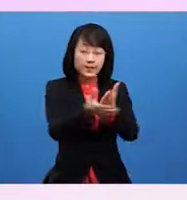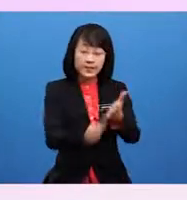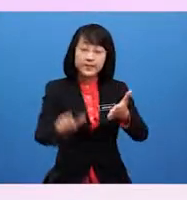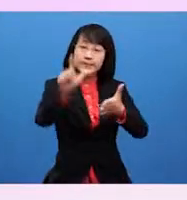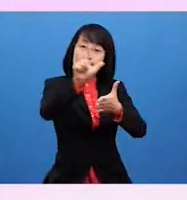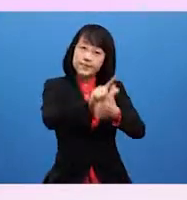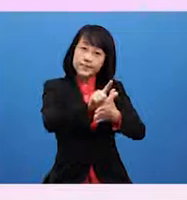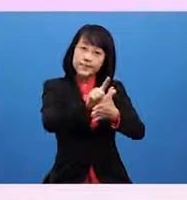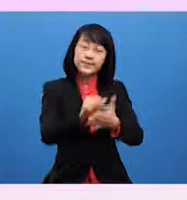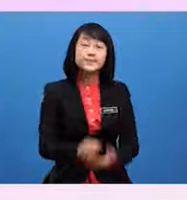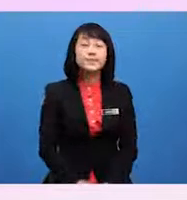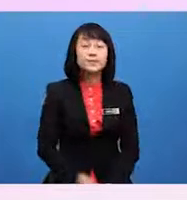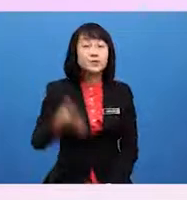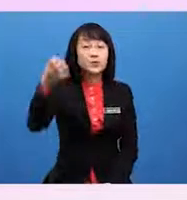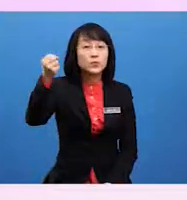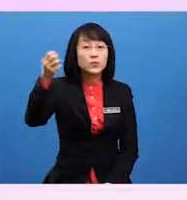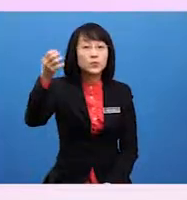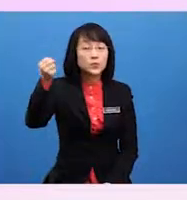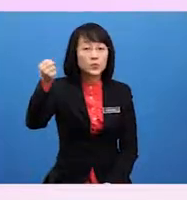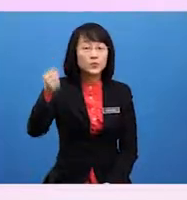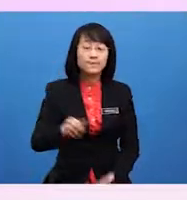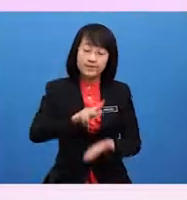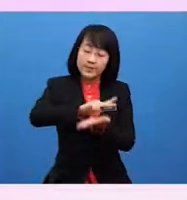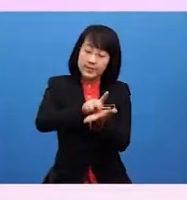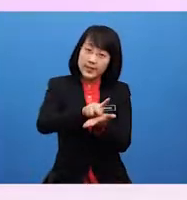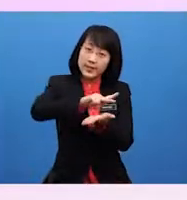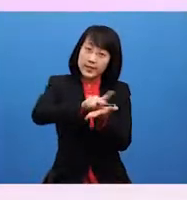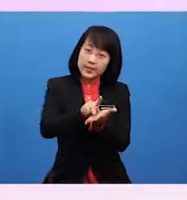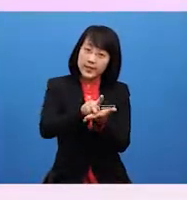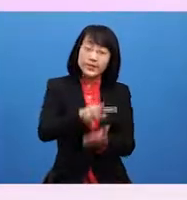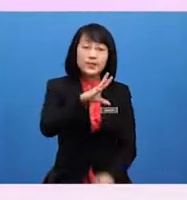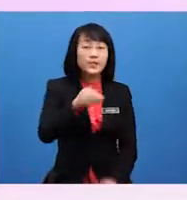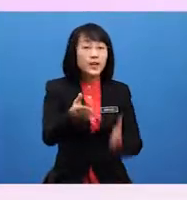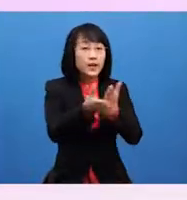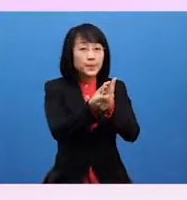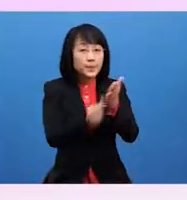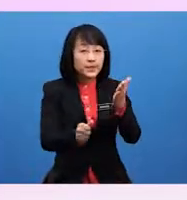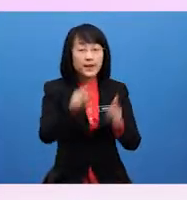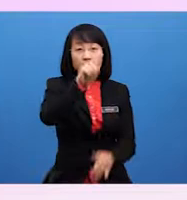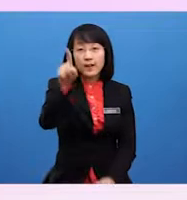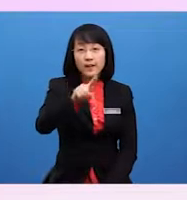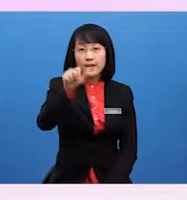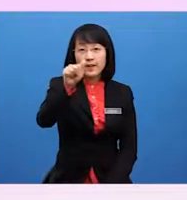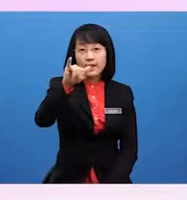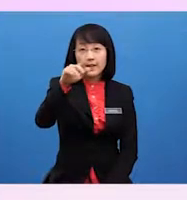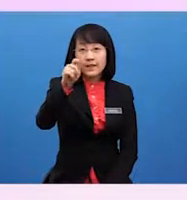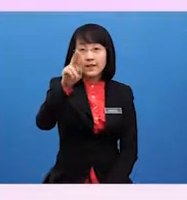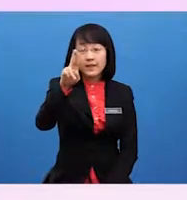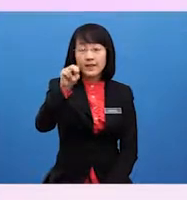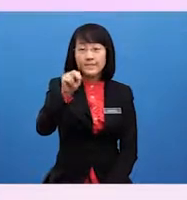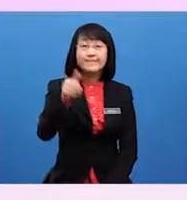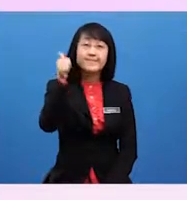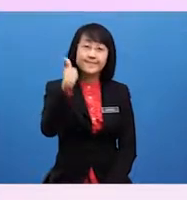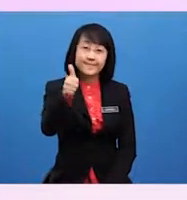kita ialah susu, keju dan minyak zaitun. Bagus, murid-murid.